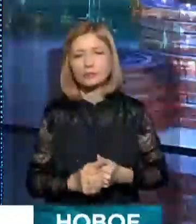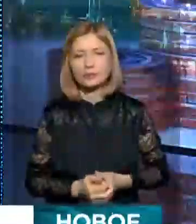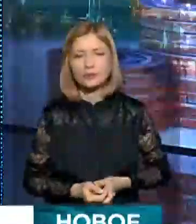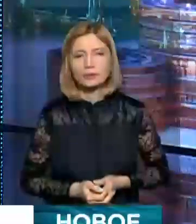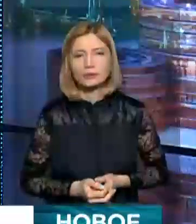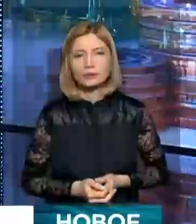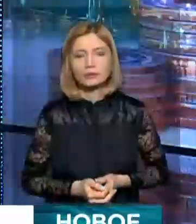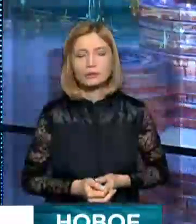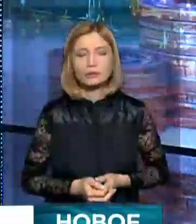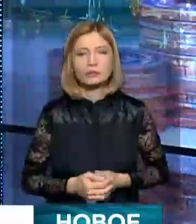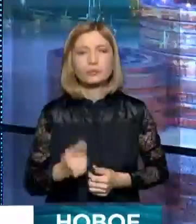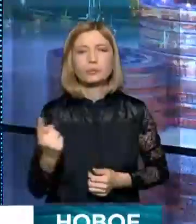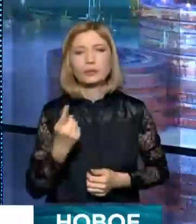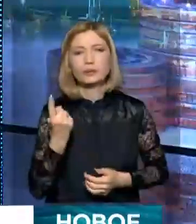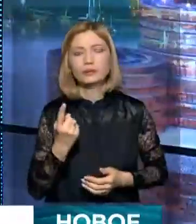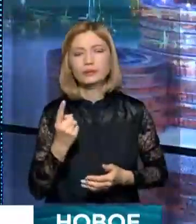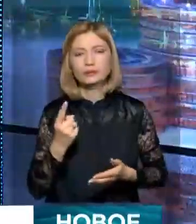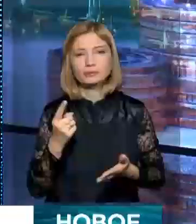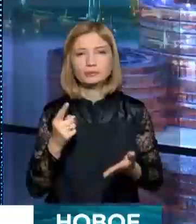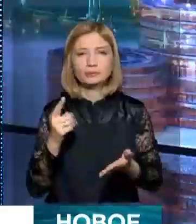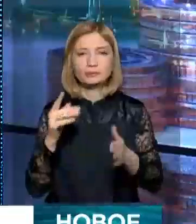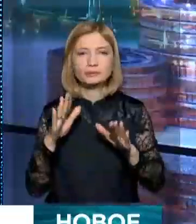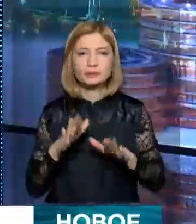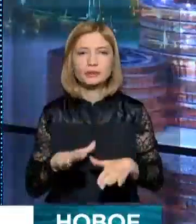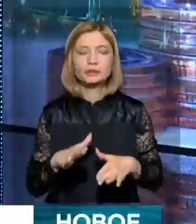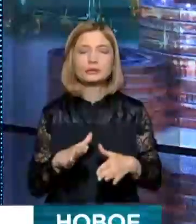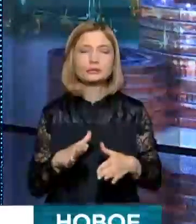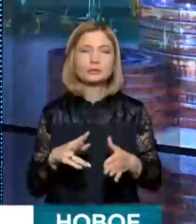в стратегии наши эксперты прописали